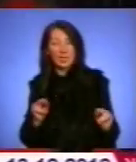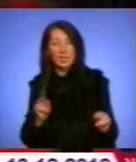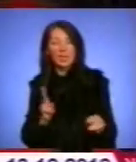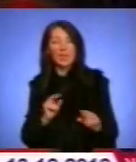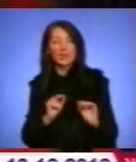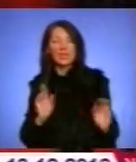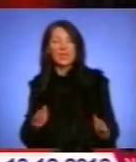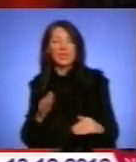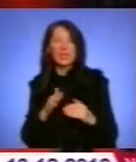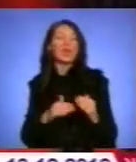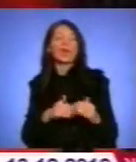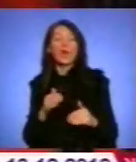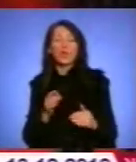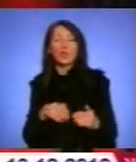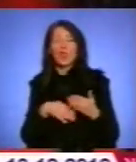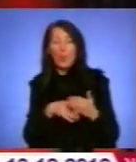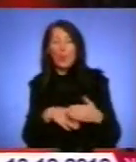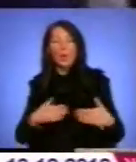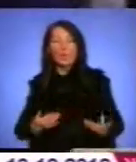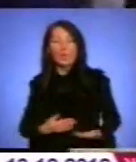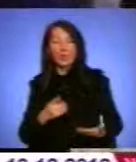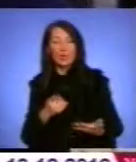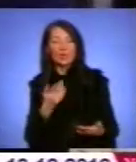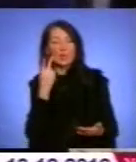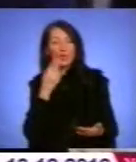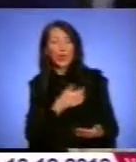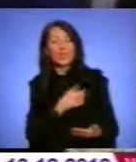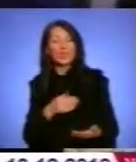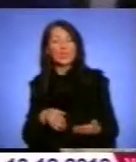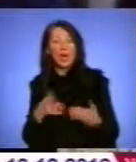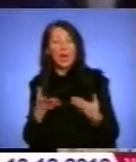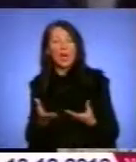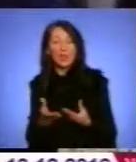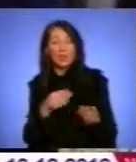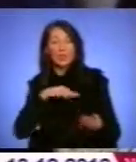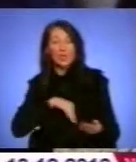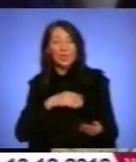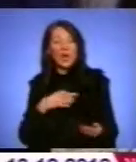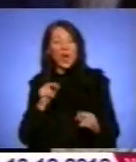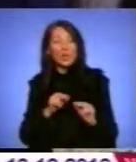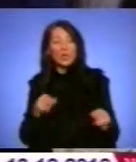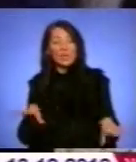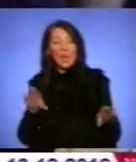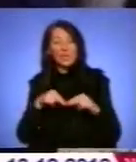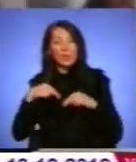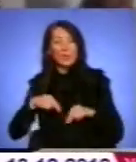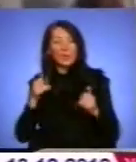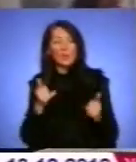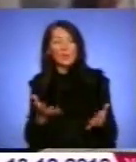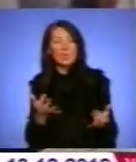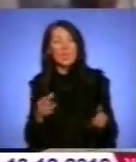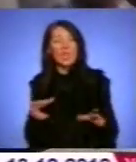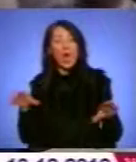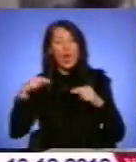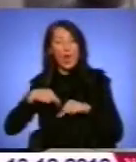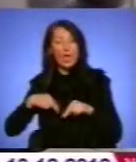До нього завжди хочеться тягнутися душею. Я учениця Зиновії Ярославівни. Ми разом працюємо, тому ми зараз ще й колеги. Звичайно,